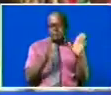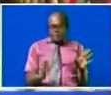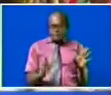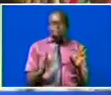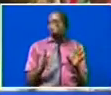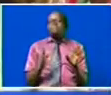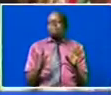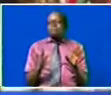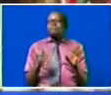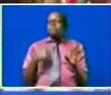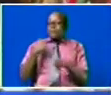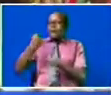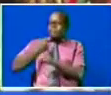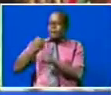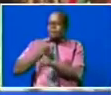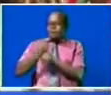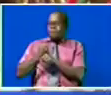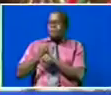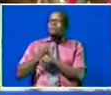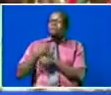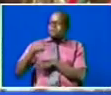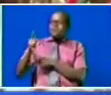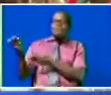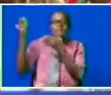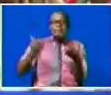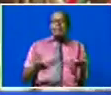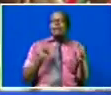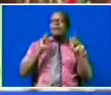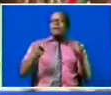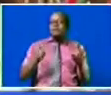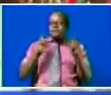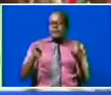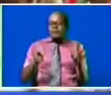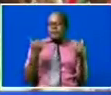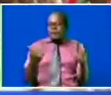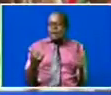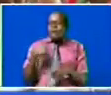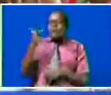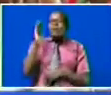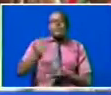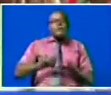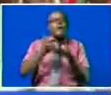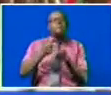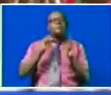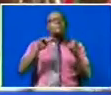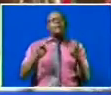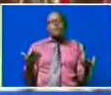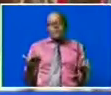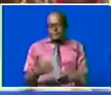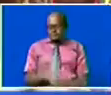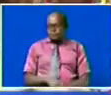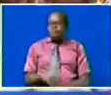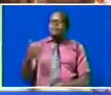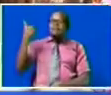Like I performed and he was bringing a present to me. Now who will give me the present? He's been